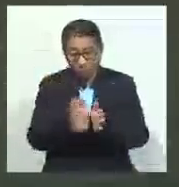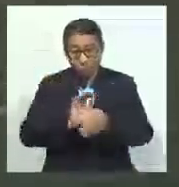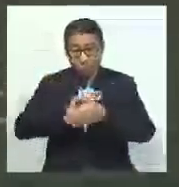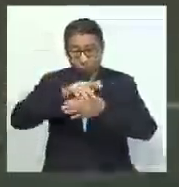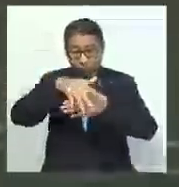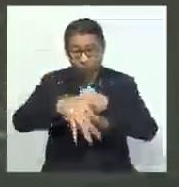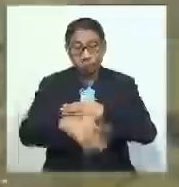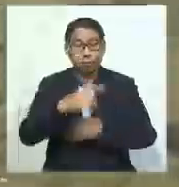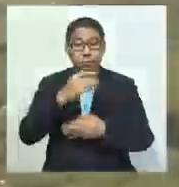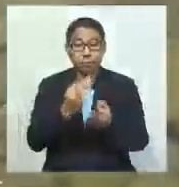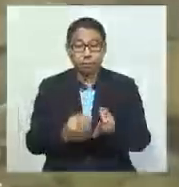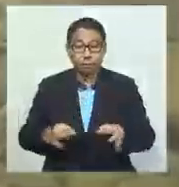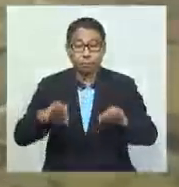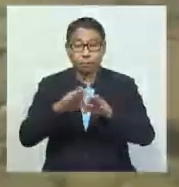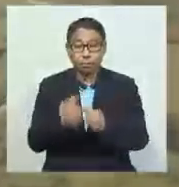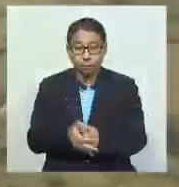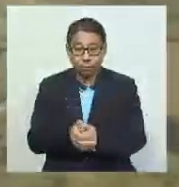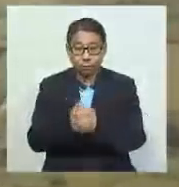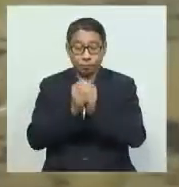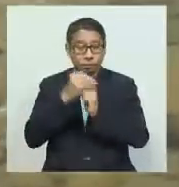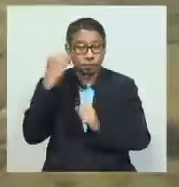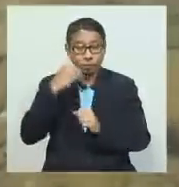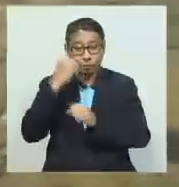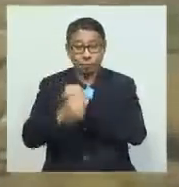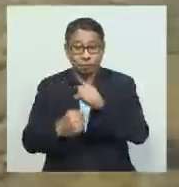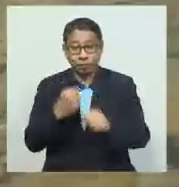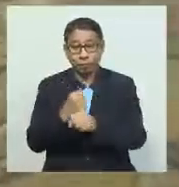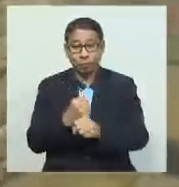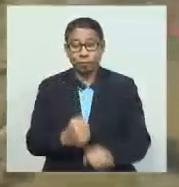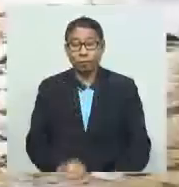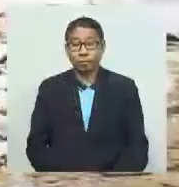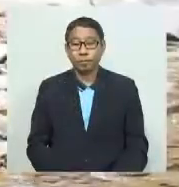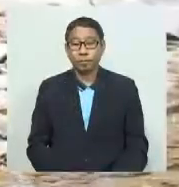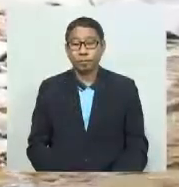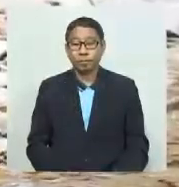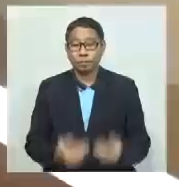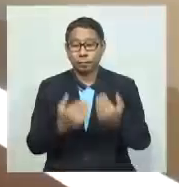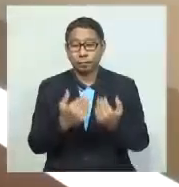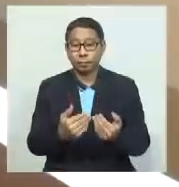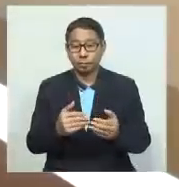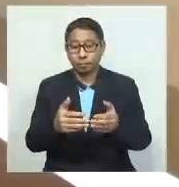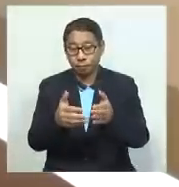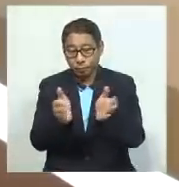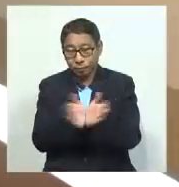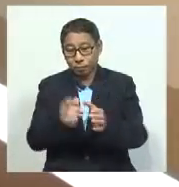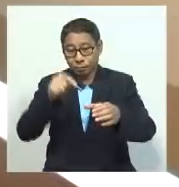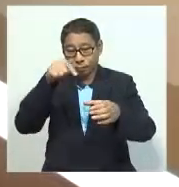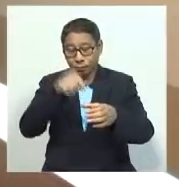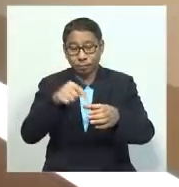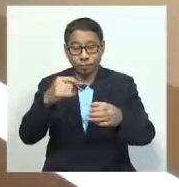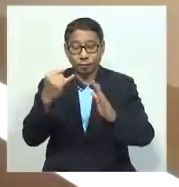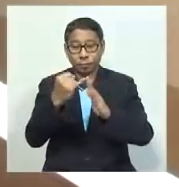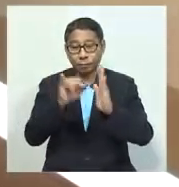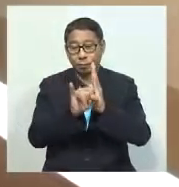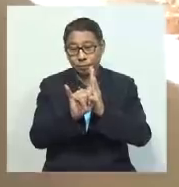การประกอบพิธีกรรมบวงสรวงต้นน้ำยกทุกปีด้วยครับอีกแห่งนึงนะคะที่บ่อน้ำศักดิ์สิทธิ์วัดสระแก้ว